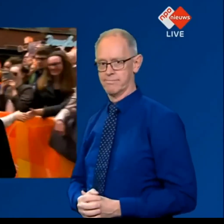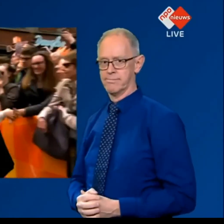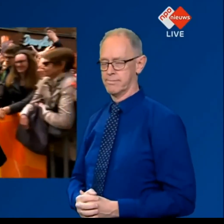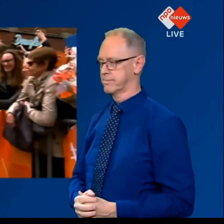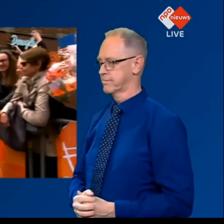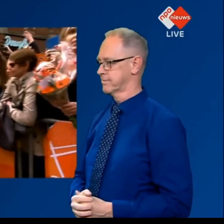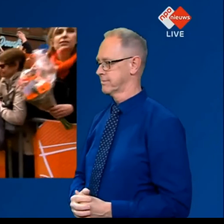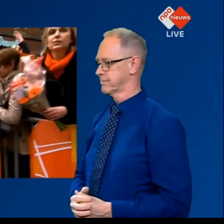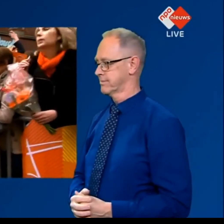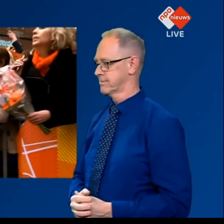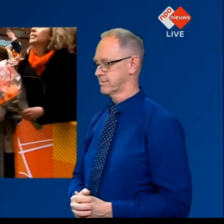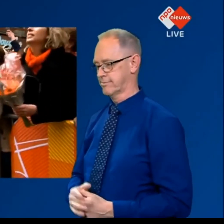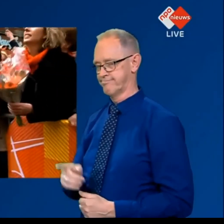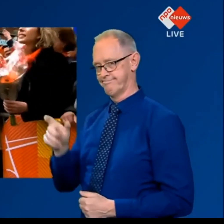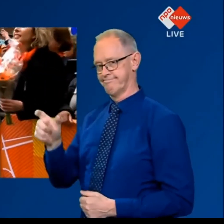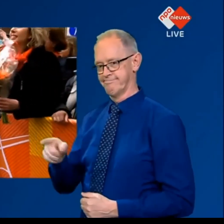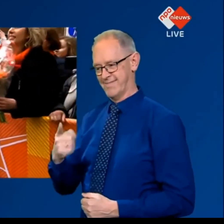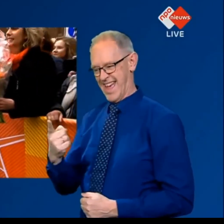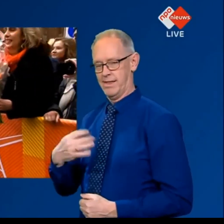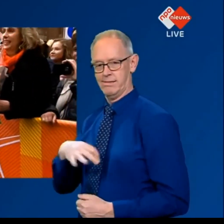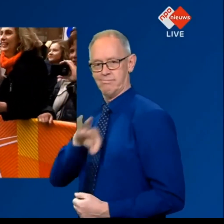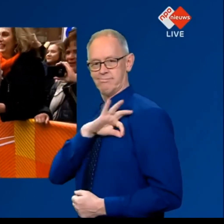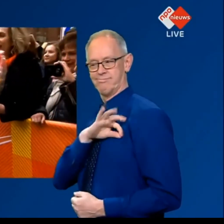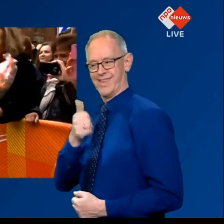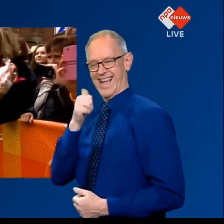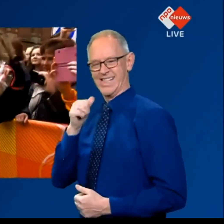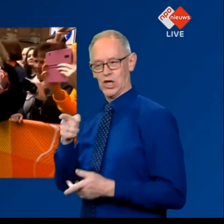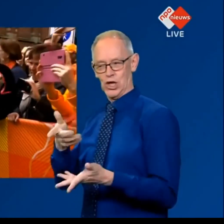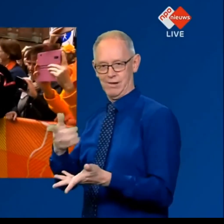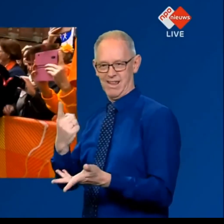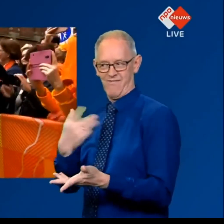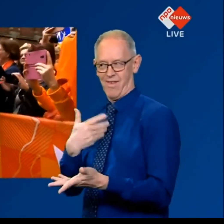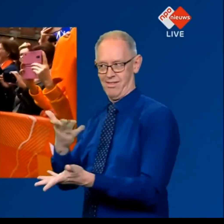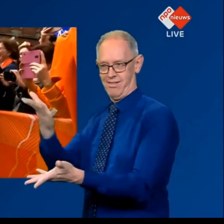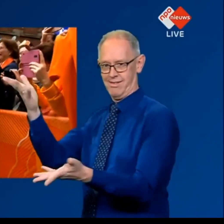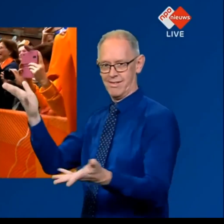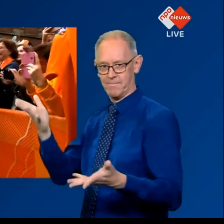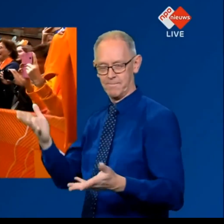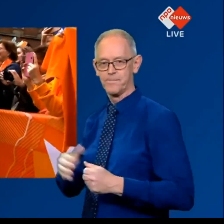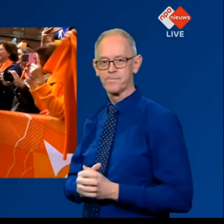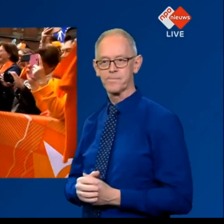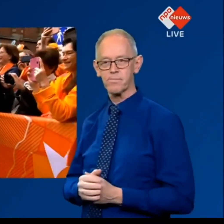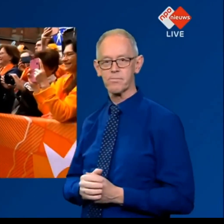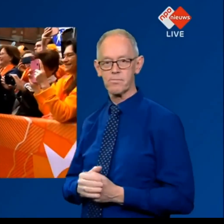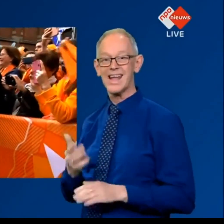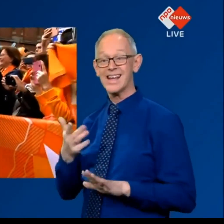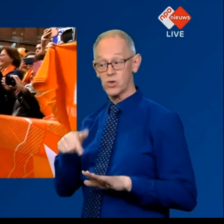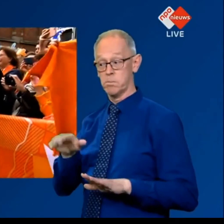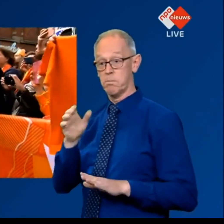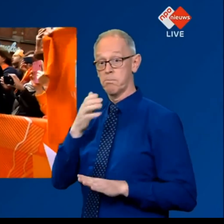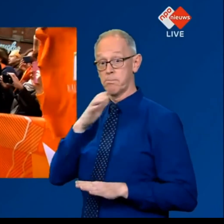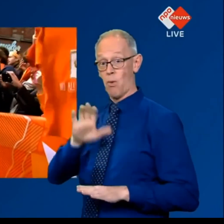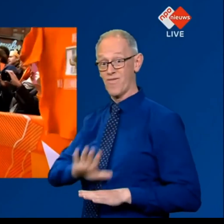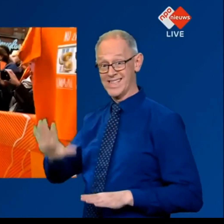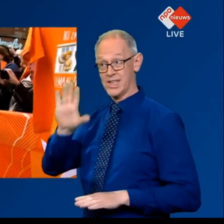Een van de gedecoreerden dus van gisteren. 90 in totaal in de provincie Groningen.